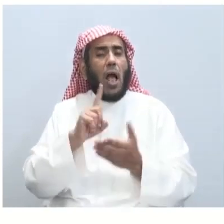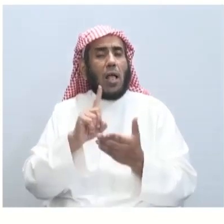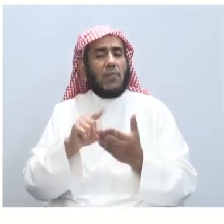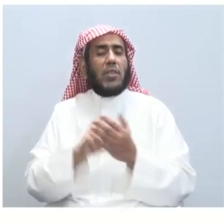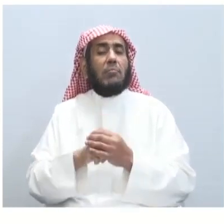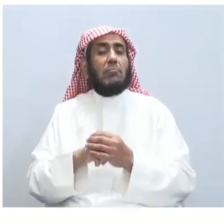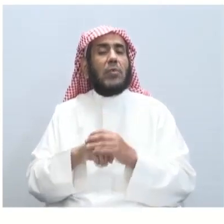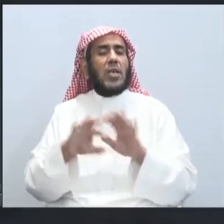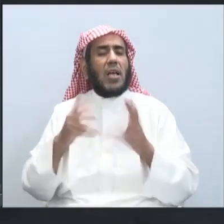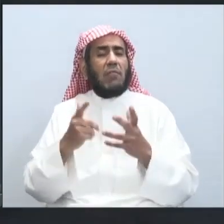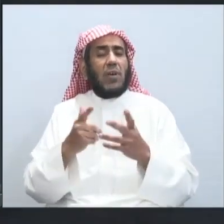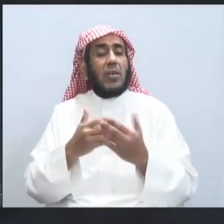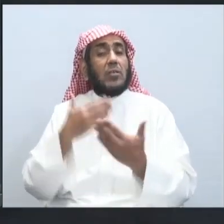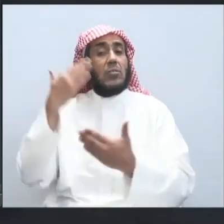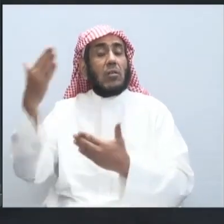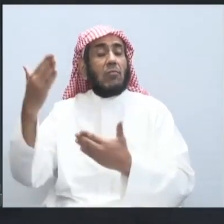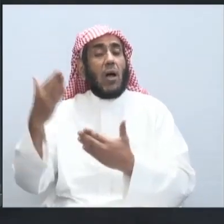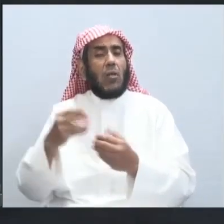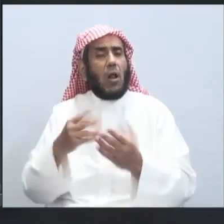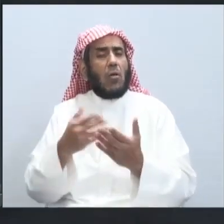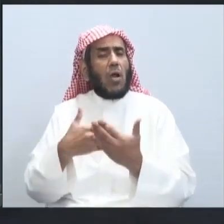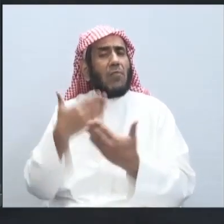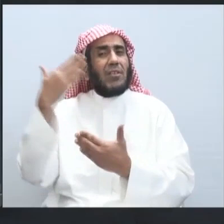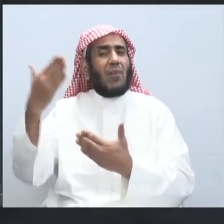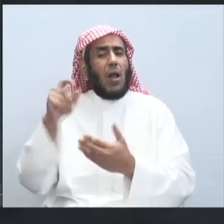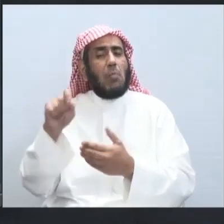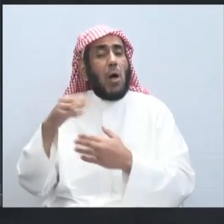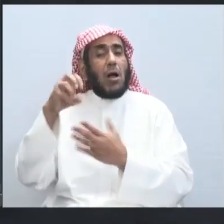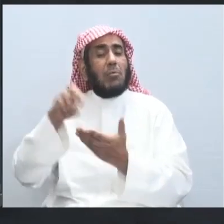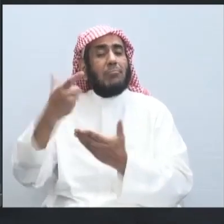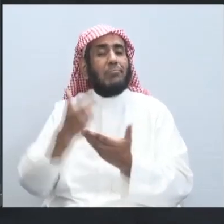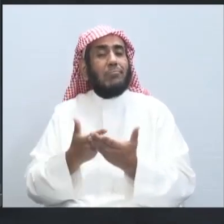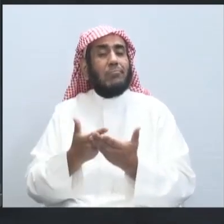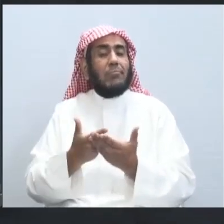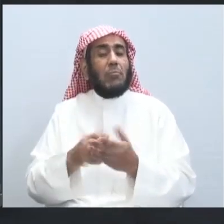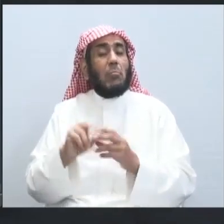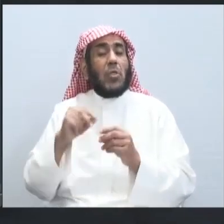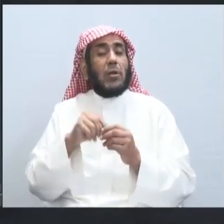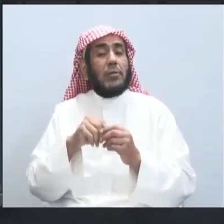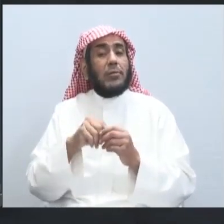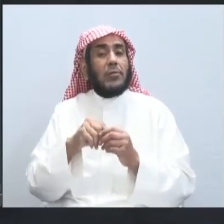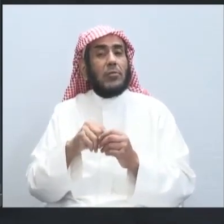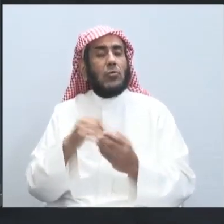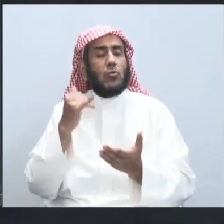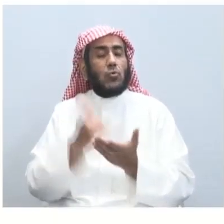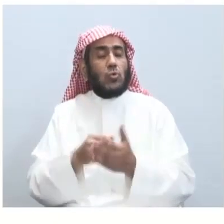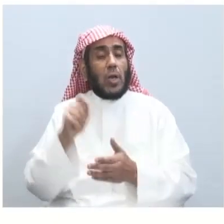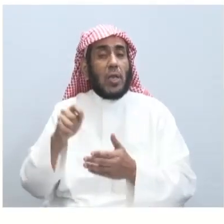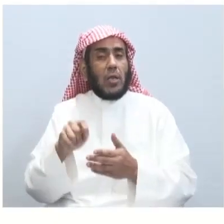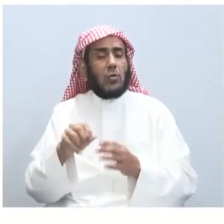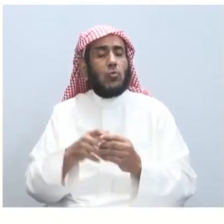اجرائي كيف ترفع هذه القضيه وايضا ممثله وهي ممثله السلطه القضائيه